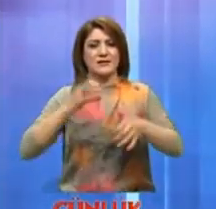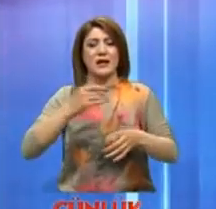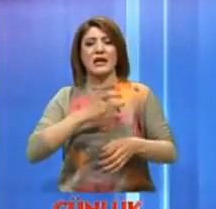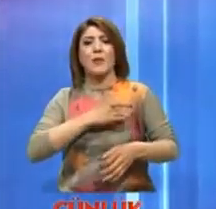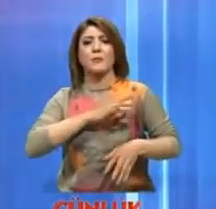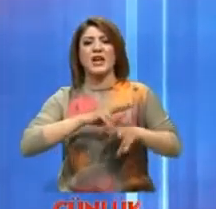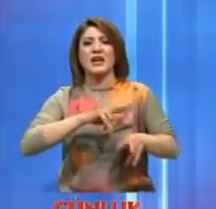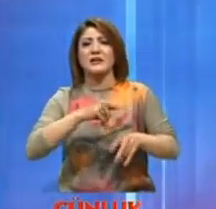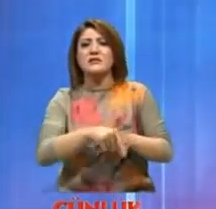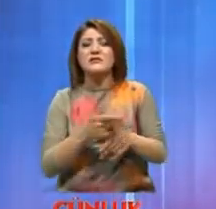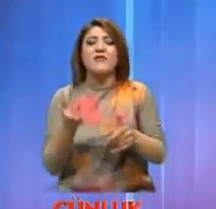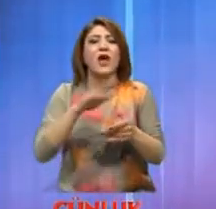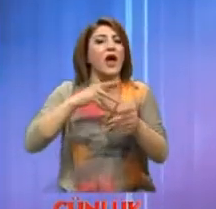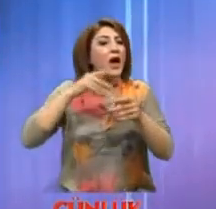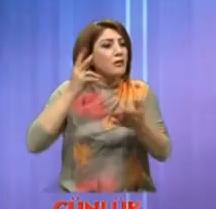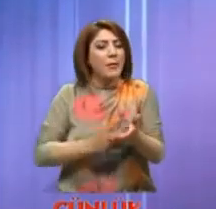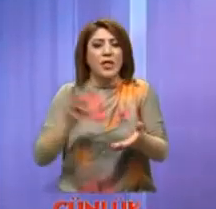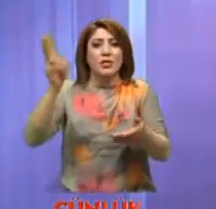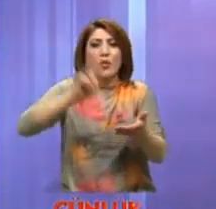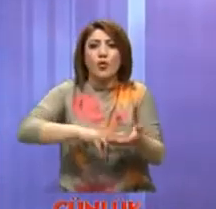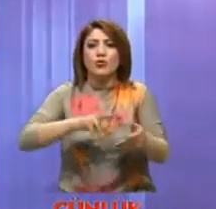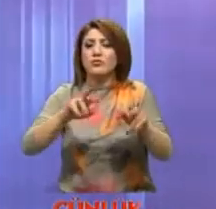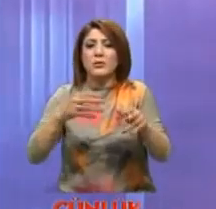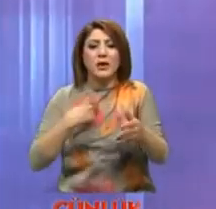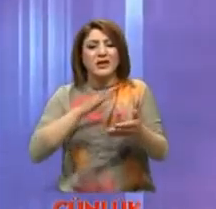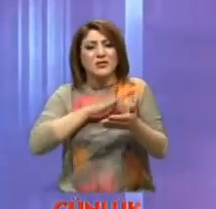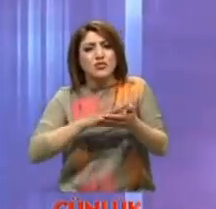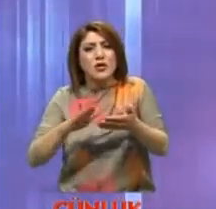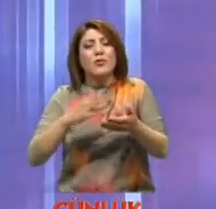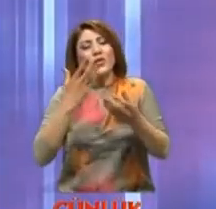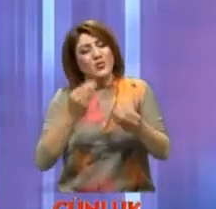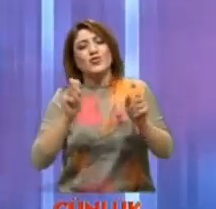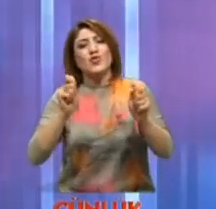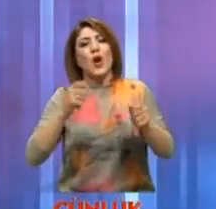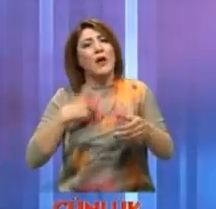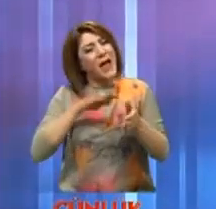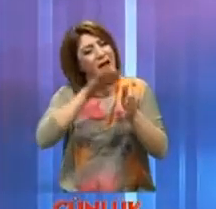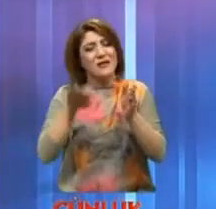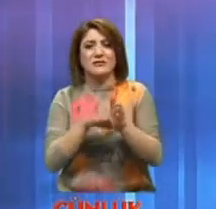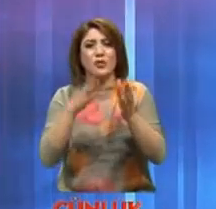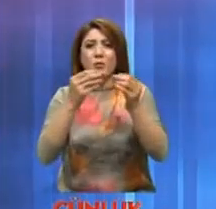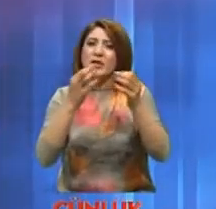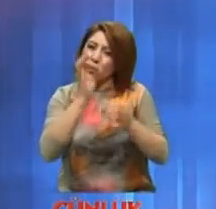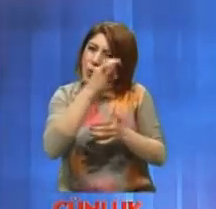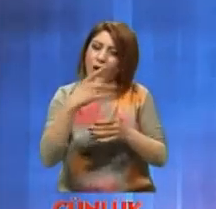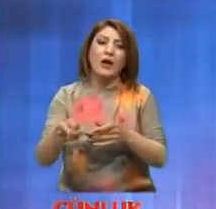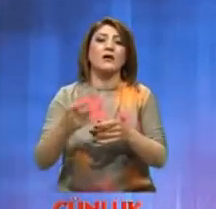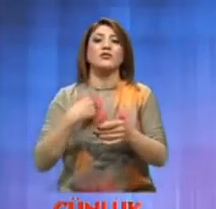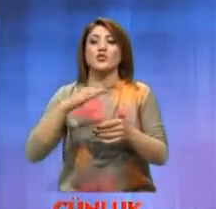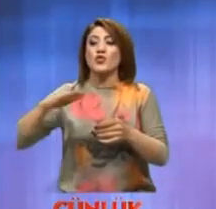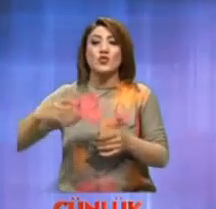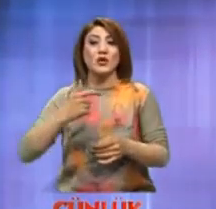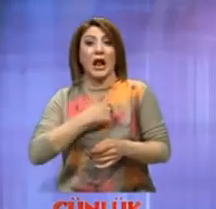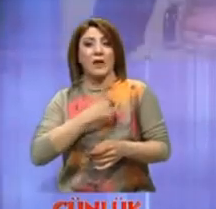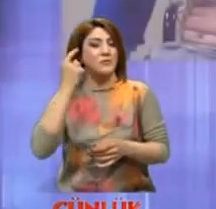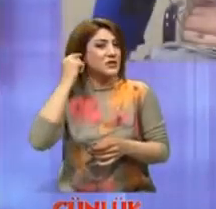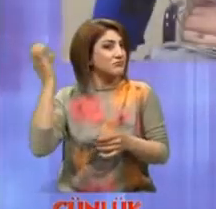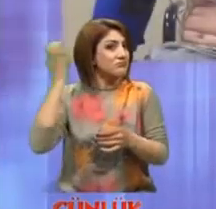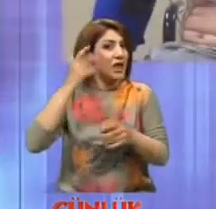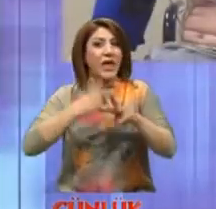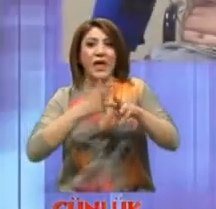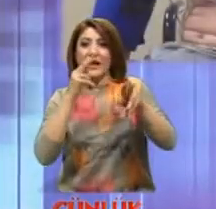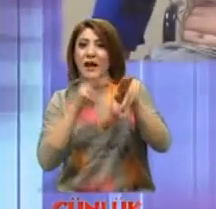krizinden ani ölüm riskini sıfırlamak mümkün değil ama azaltmak mümkün. Yoğun spor yapan çocukların kalbinin uzman bir doktora dinletilmesi ve